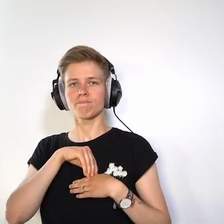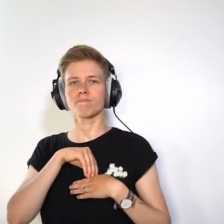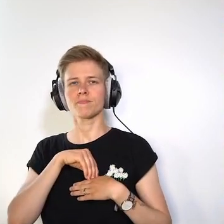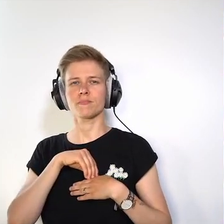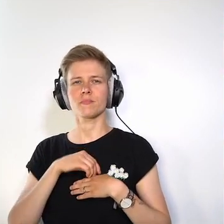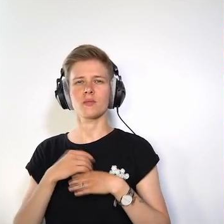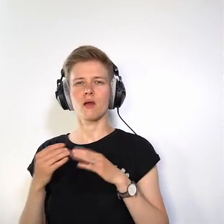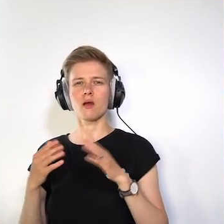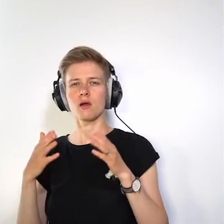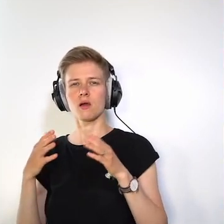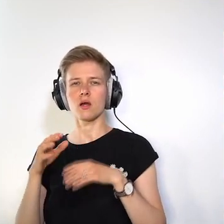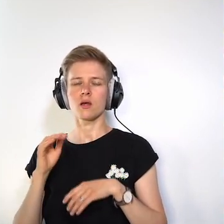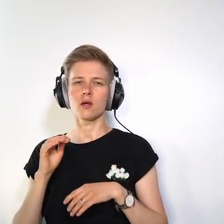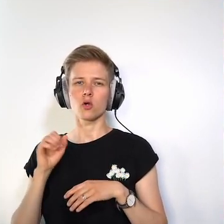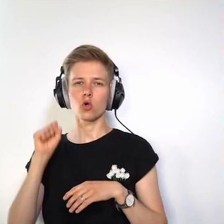antikommunistinen,